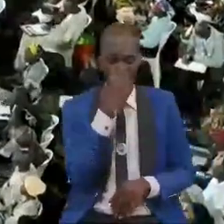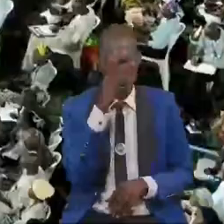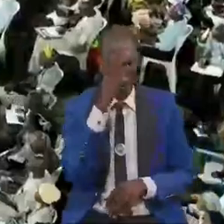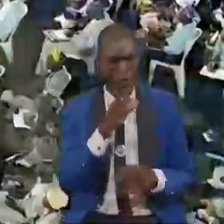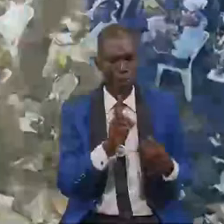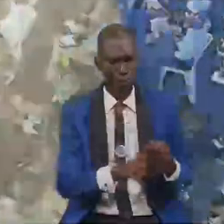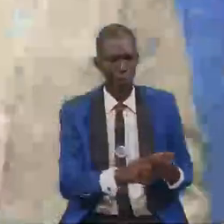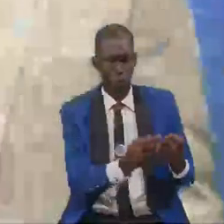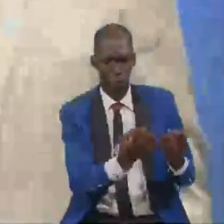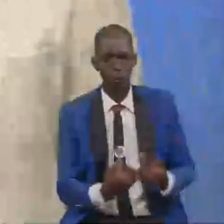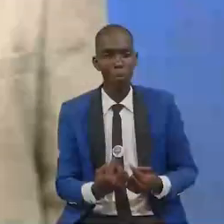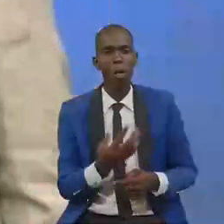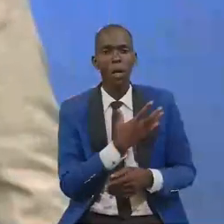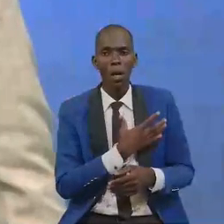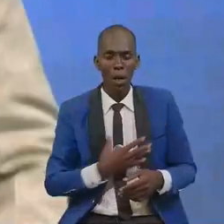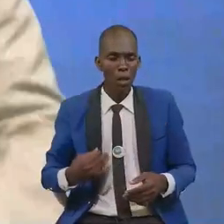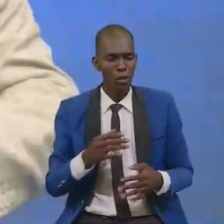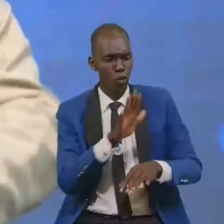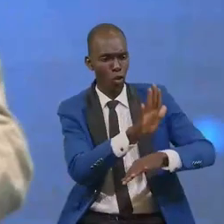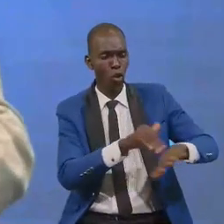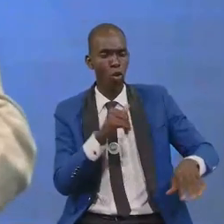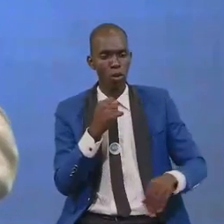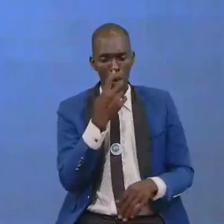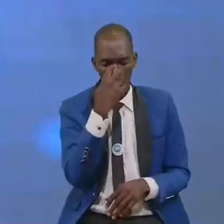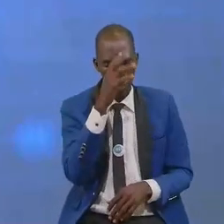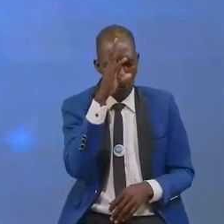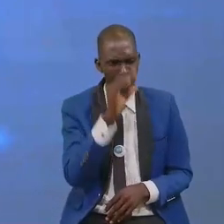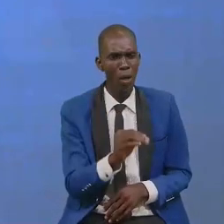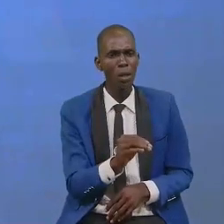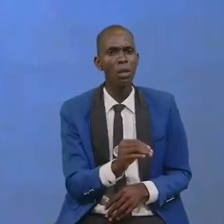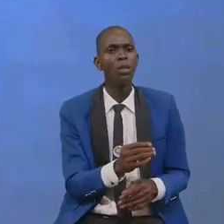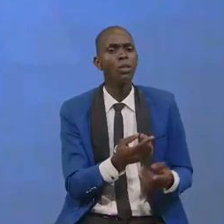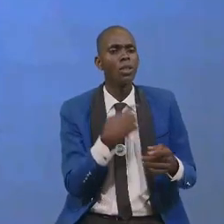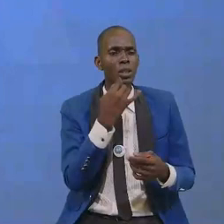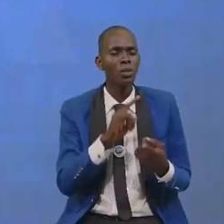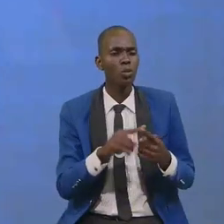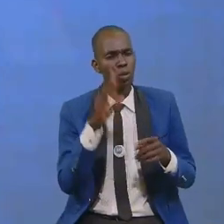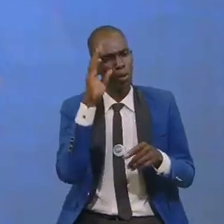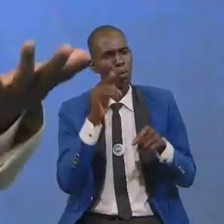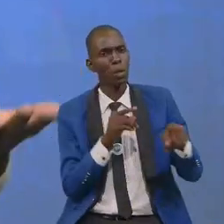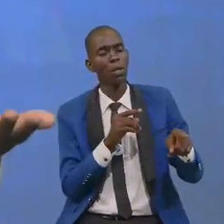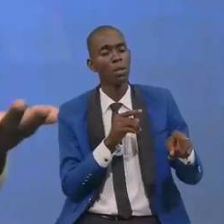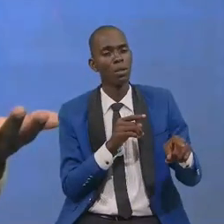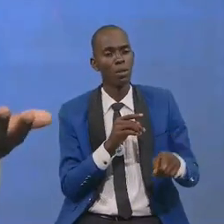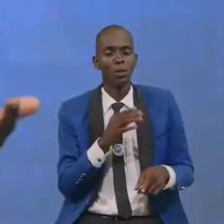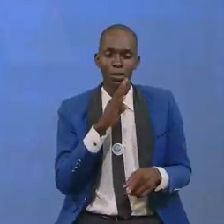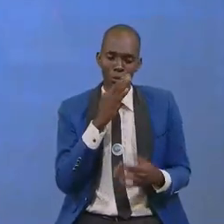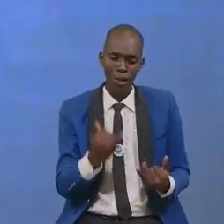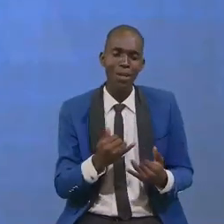et demanda ce qu'on appelle il a appelé l'aveugle disant prends courage